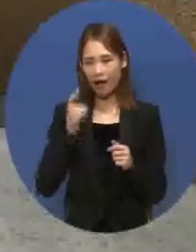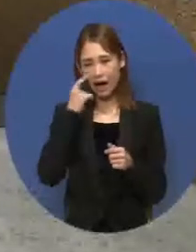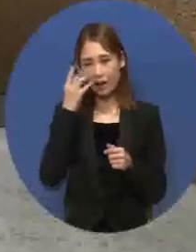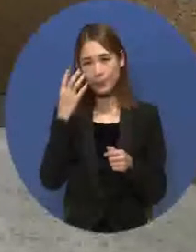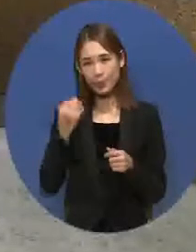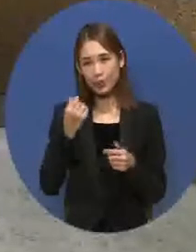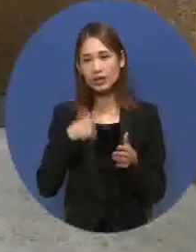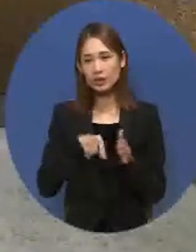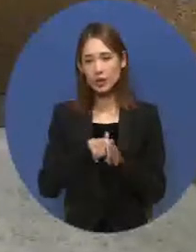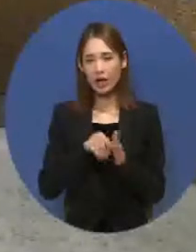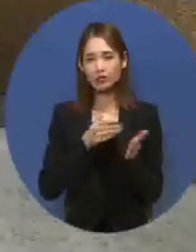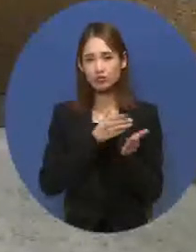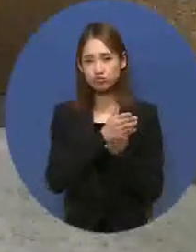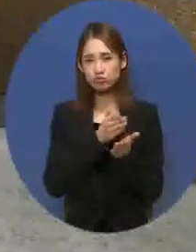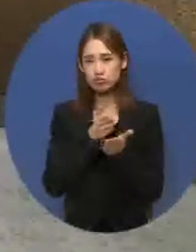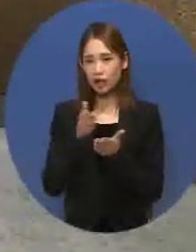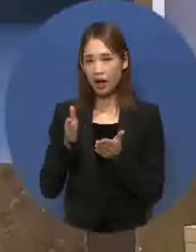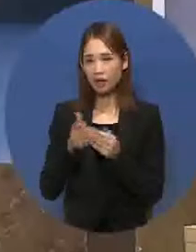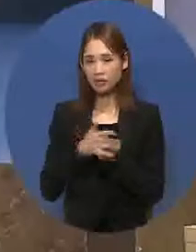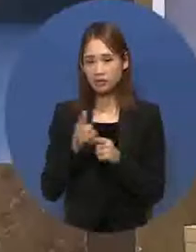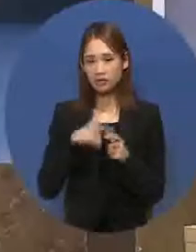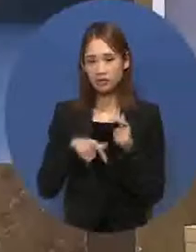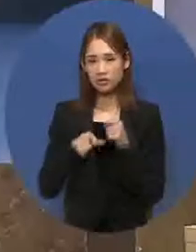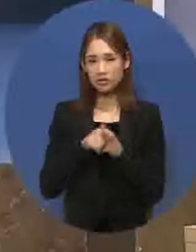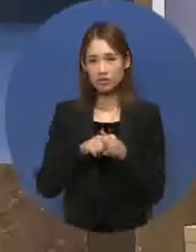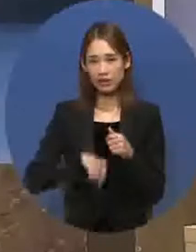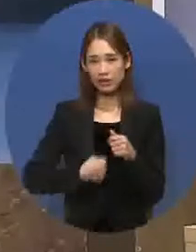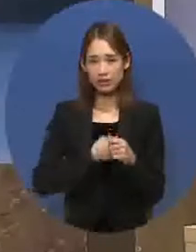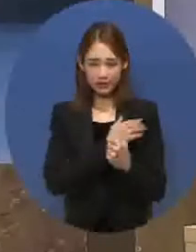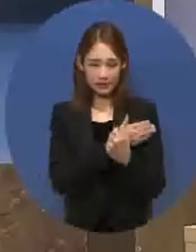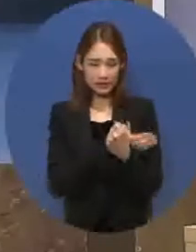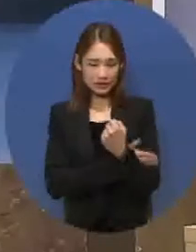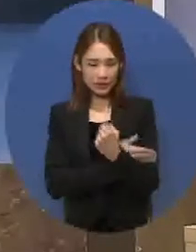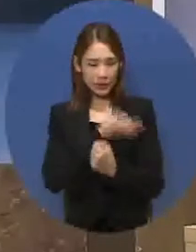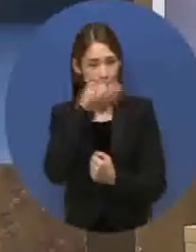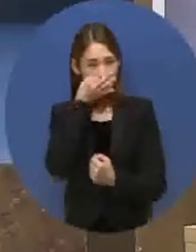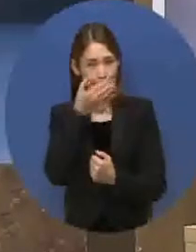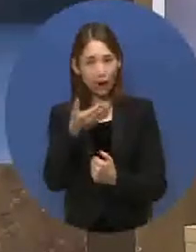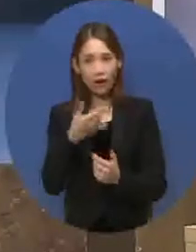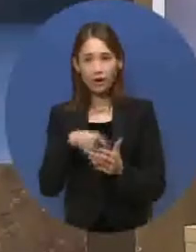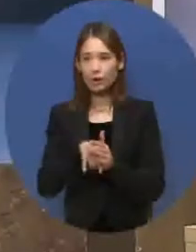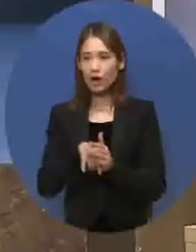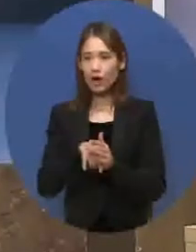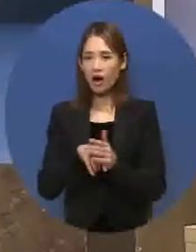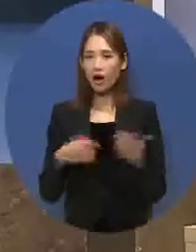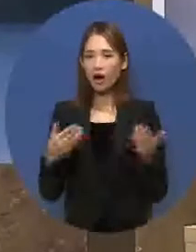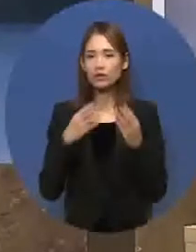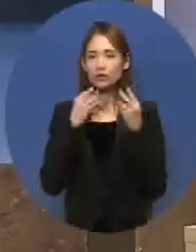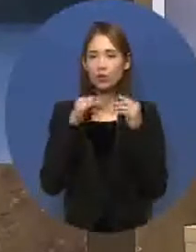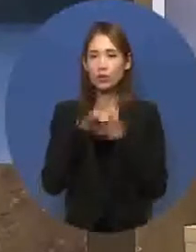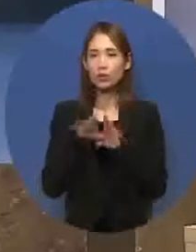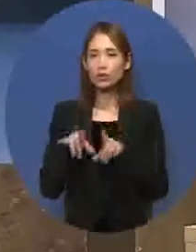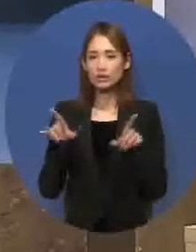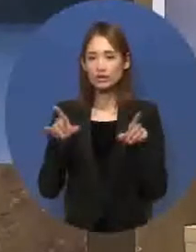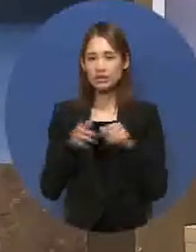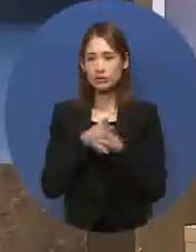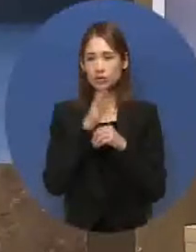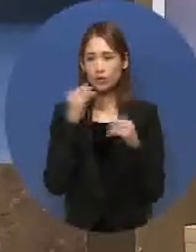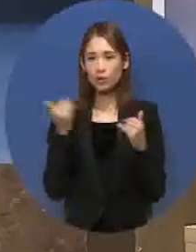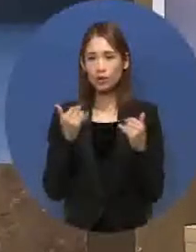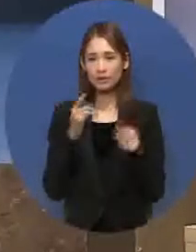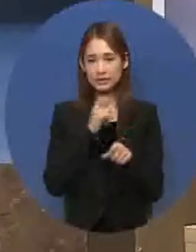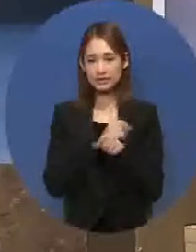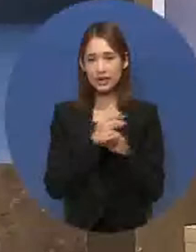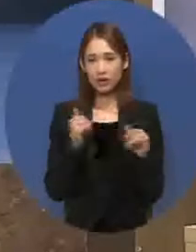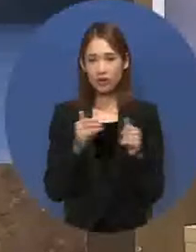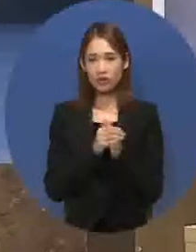그런 분야에서 예. 보다 이제 자신의 능력을 발휘할 수 있도록 하는 그런 토일 노인 사원이라든지